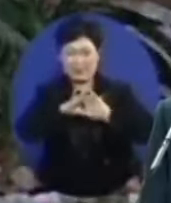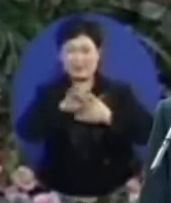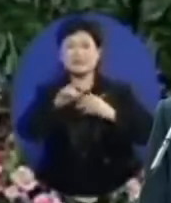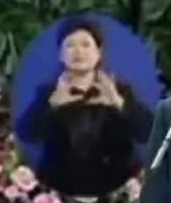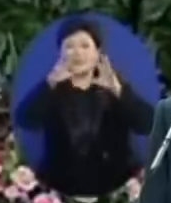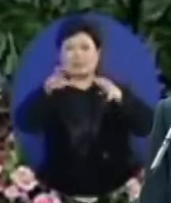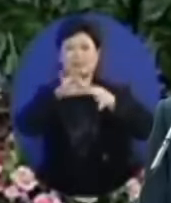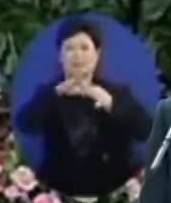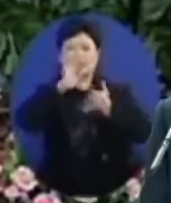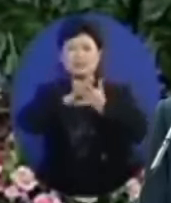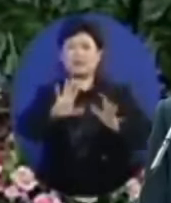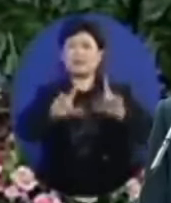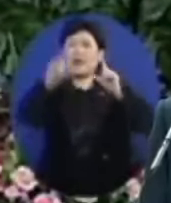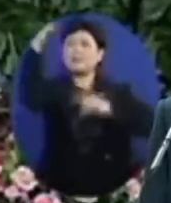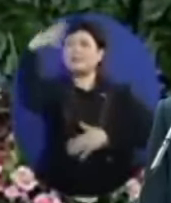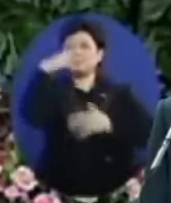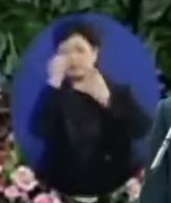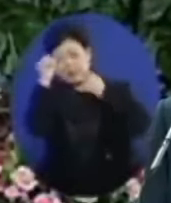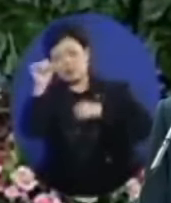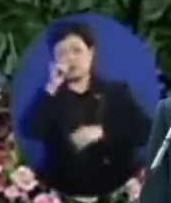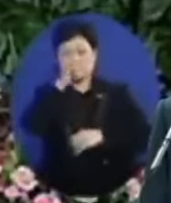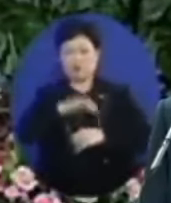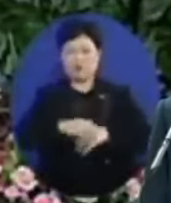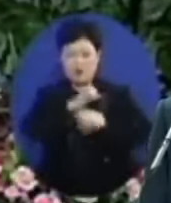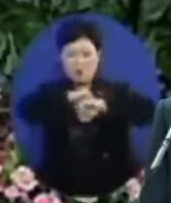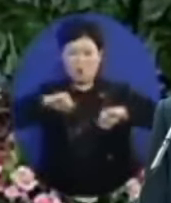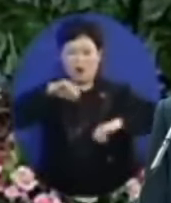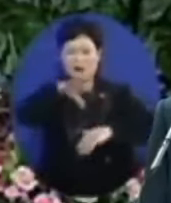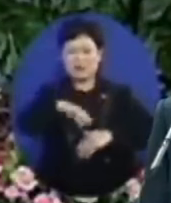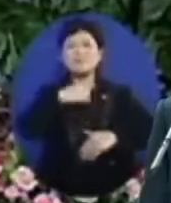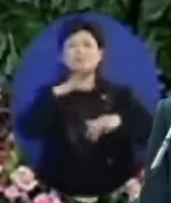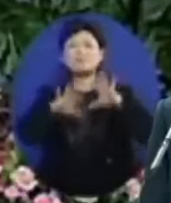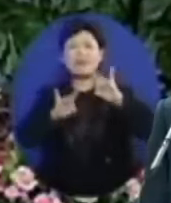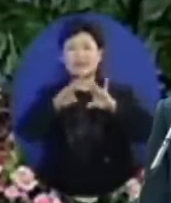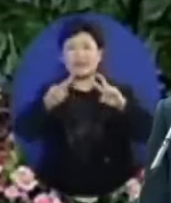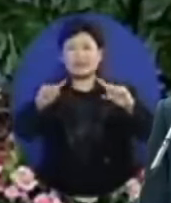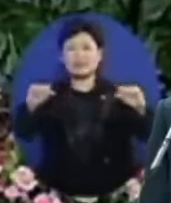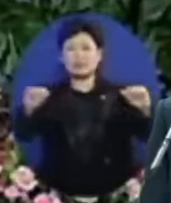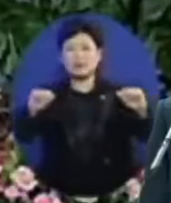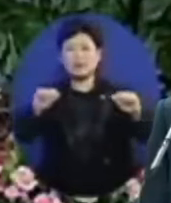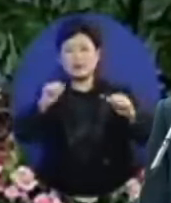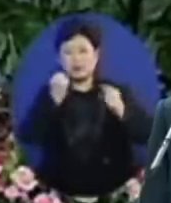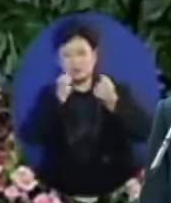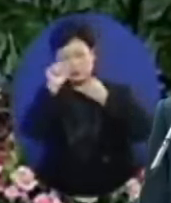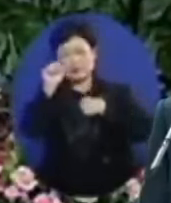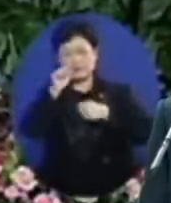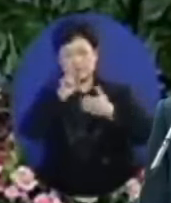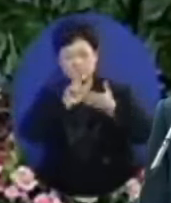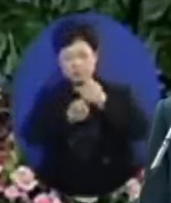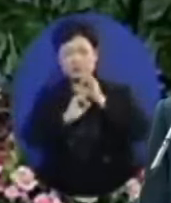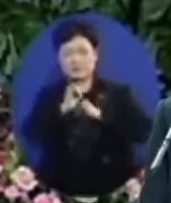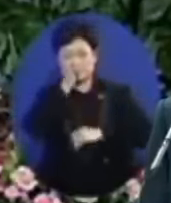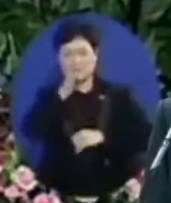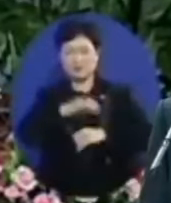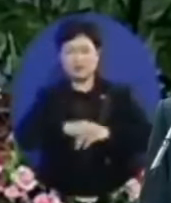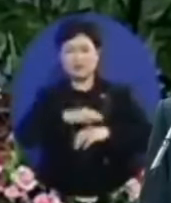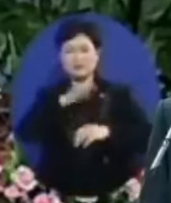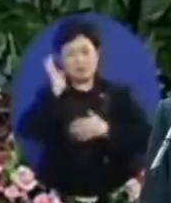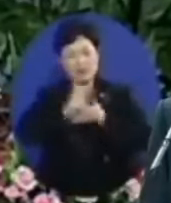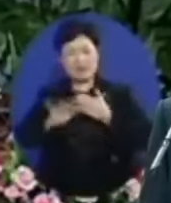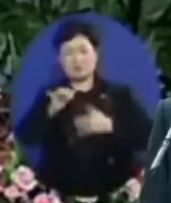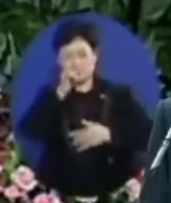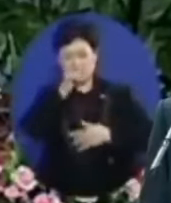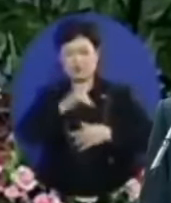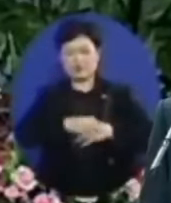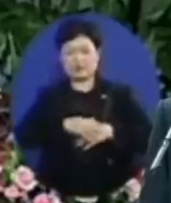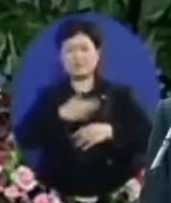세상의 뜨거운 햇빛에서 피할 수 있고 광야의 메라운 메마른 땅에서 피할 수가 있고 탁탁한 메마른 공기에서 피할